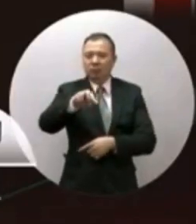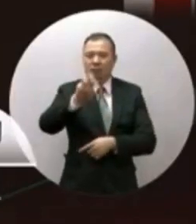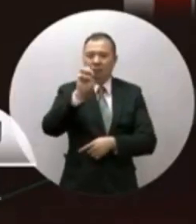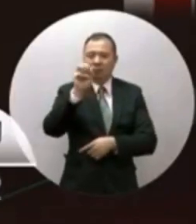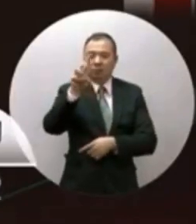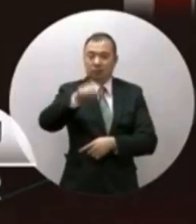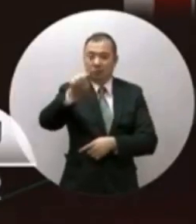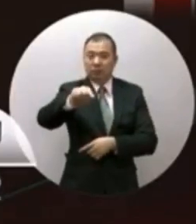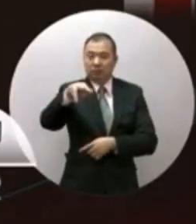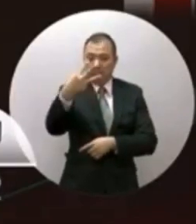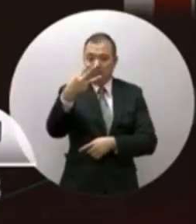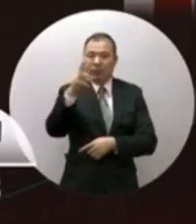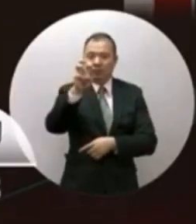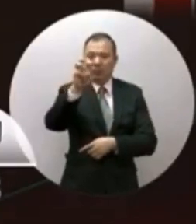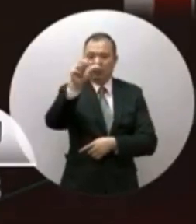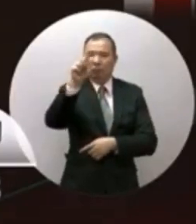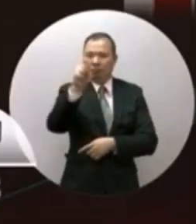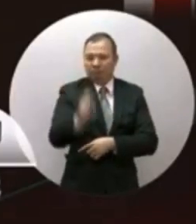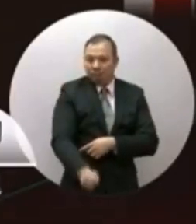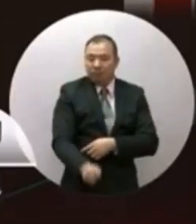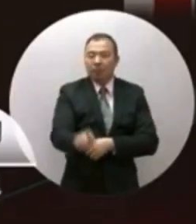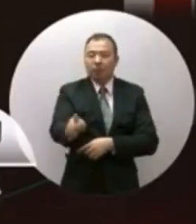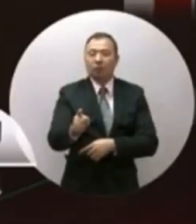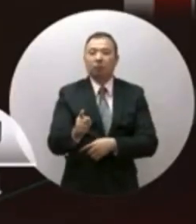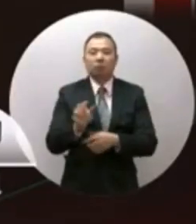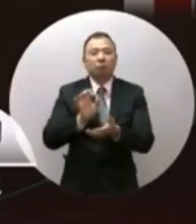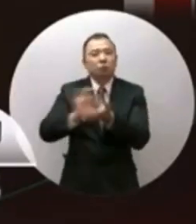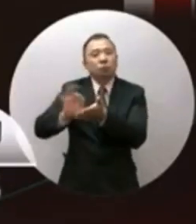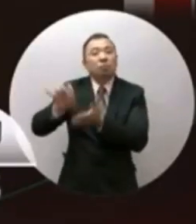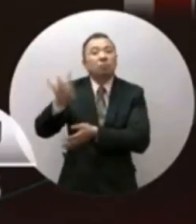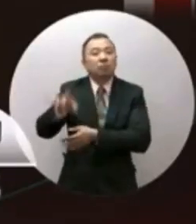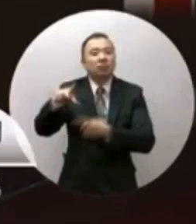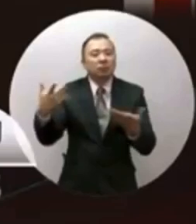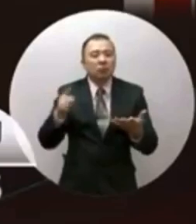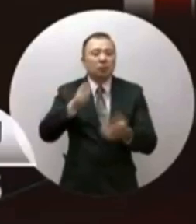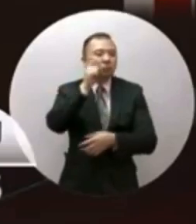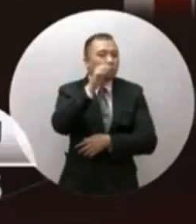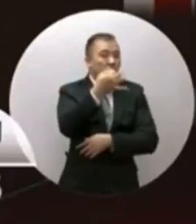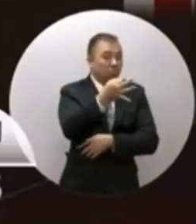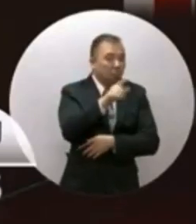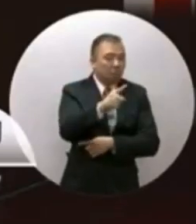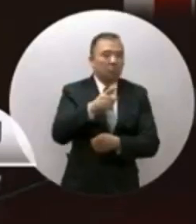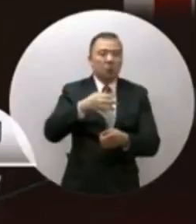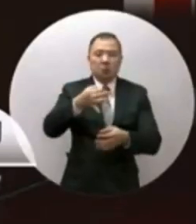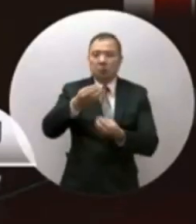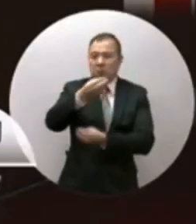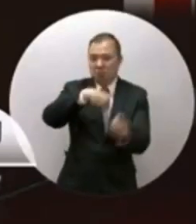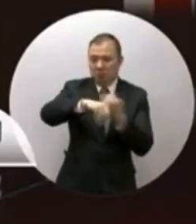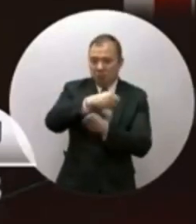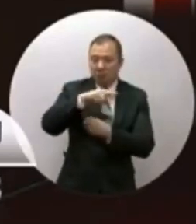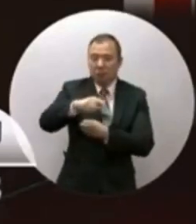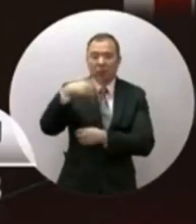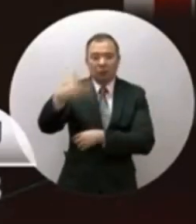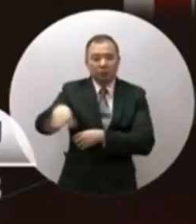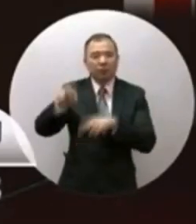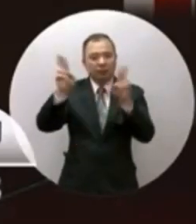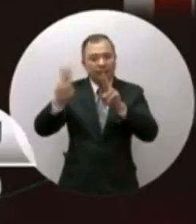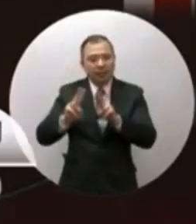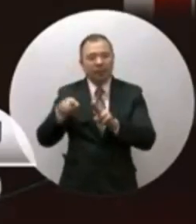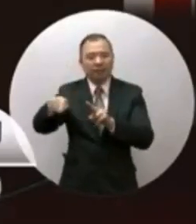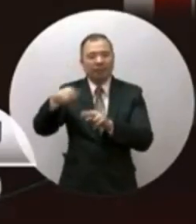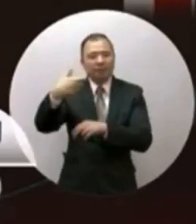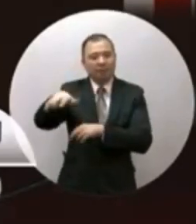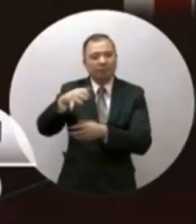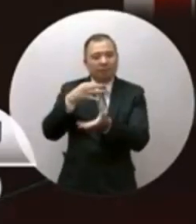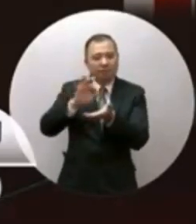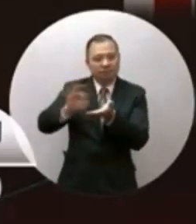1335亿元，用来办理薪资、营运、水电费、贷款融资保证及利息